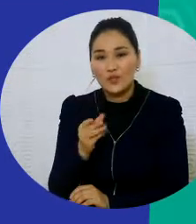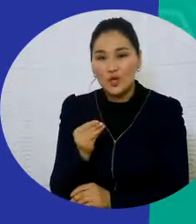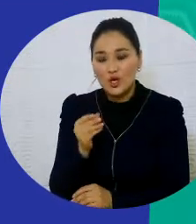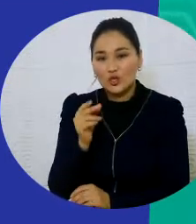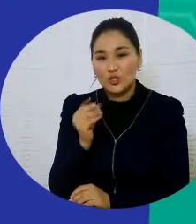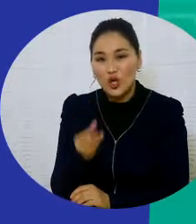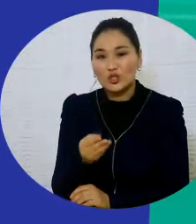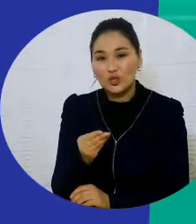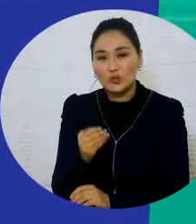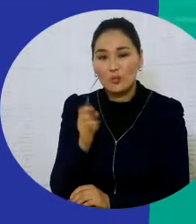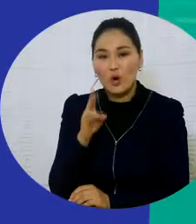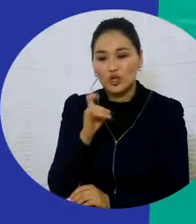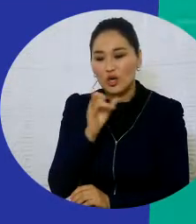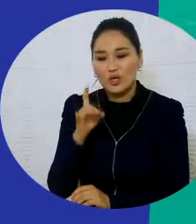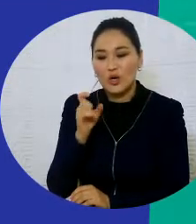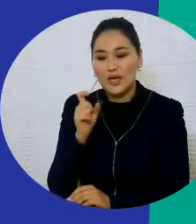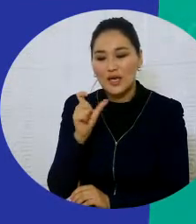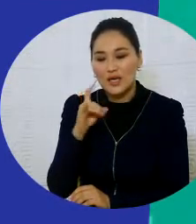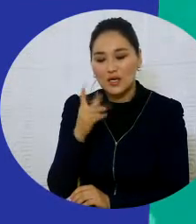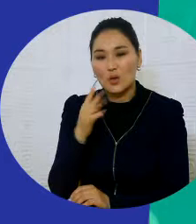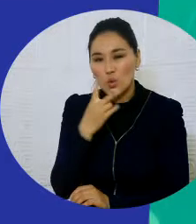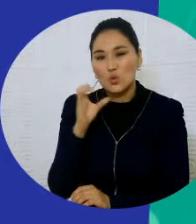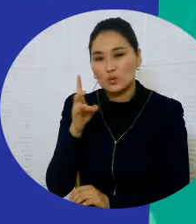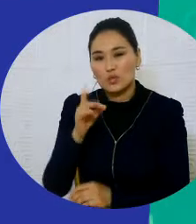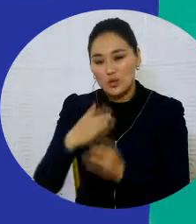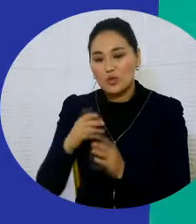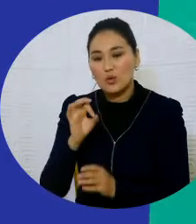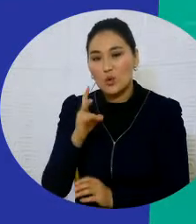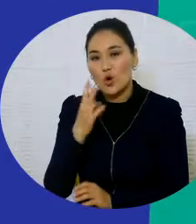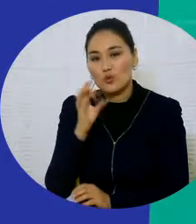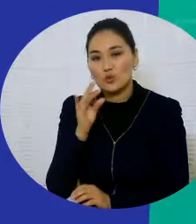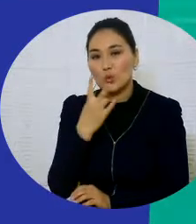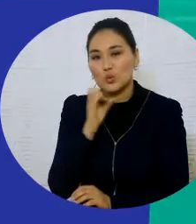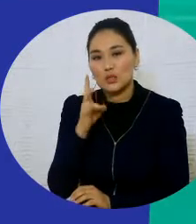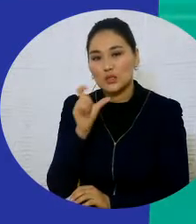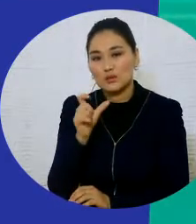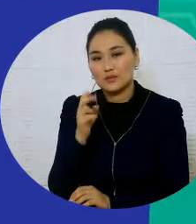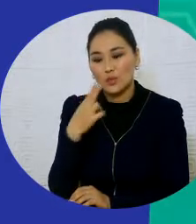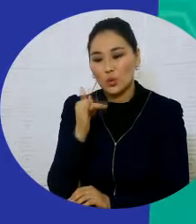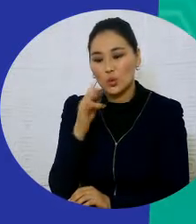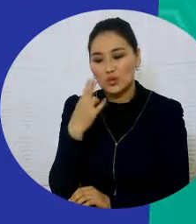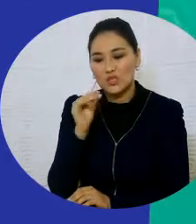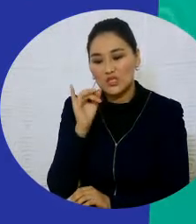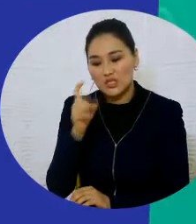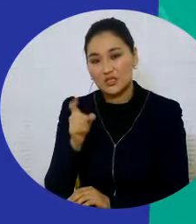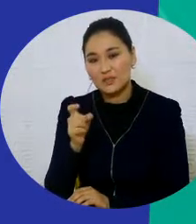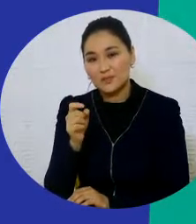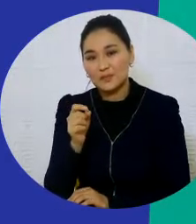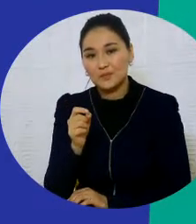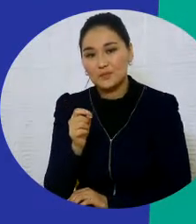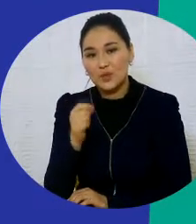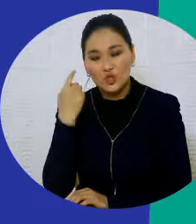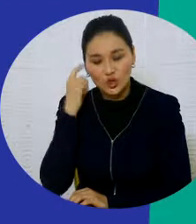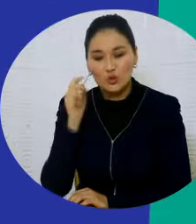булаг үүсснээс олон төрлийн эмгэг үүснэ. Дотор чихэвчээр байнга хөгжим сонссноор дунд чих сонсголын